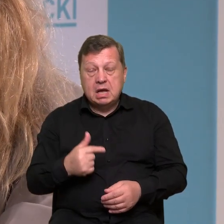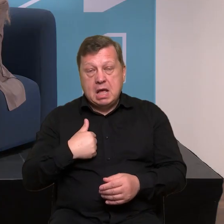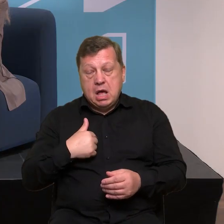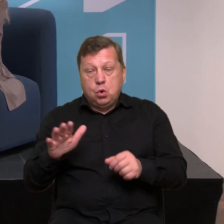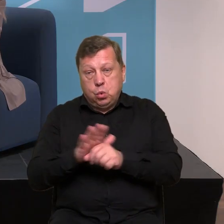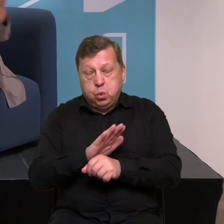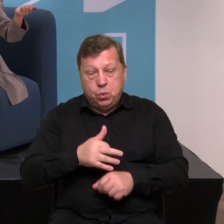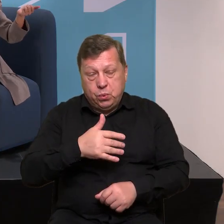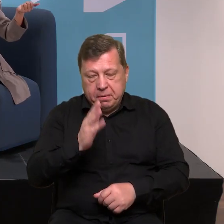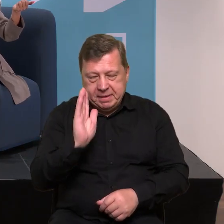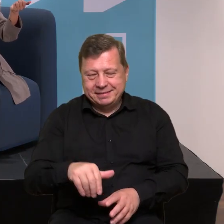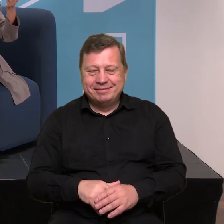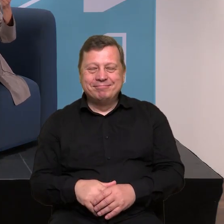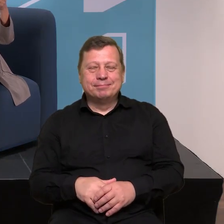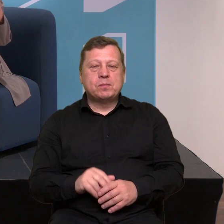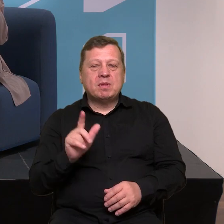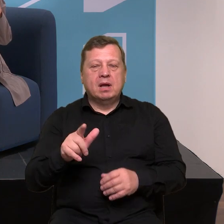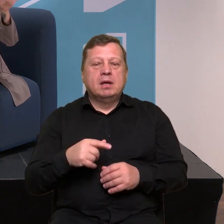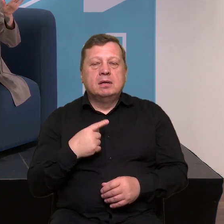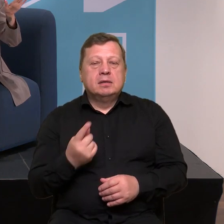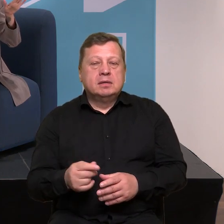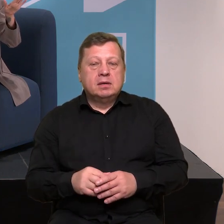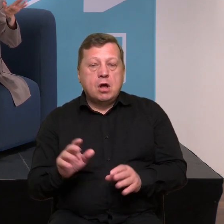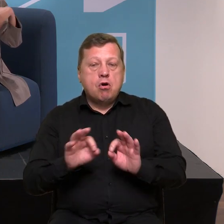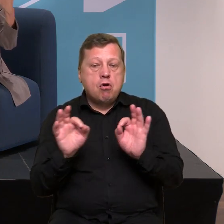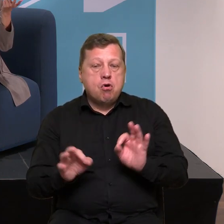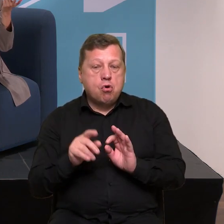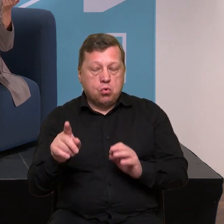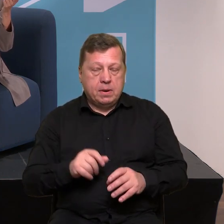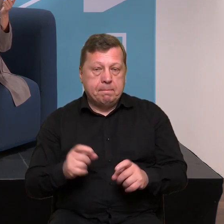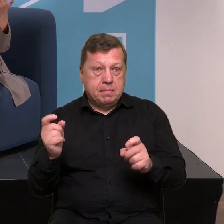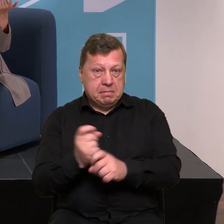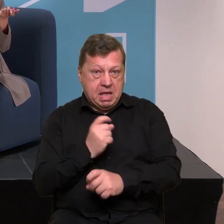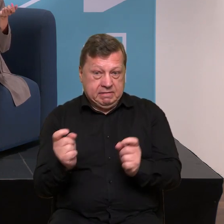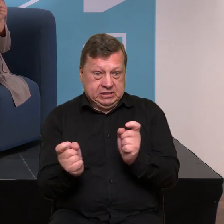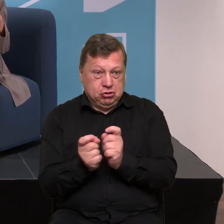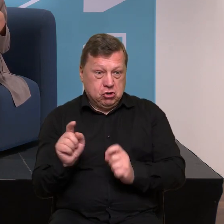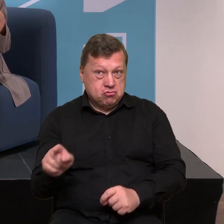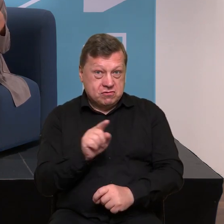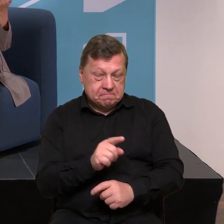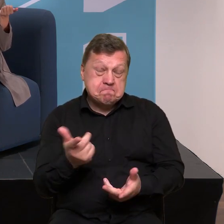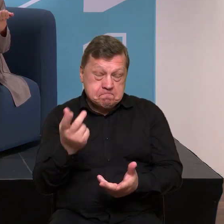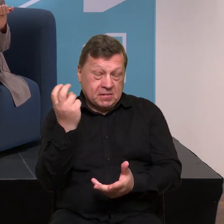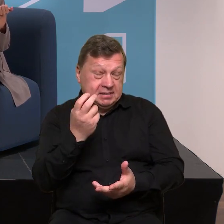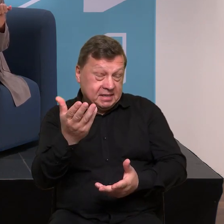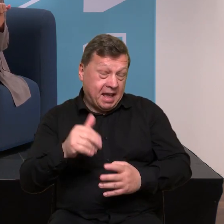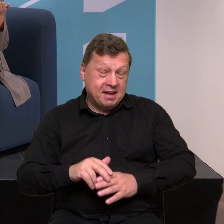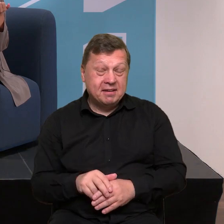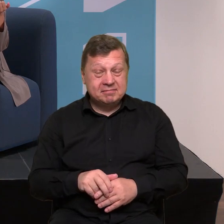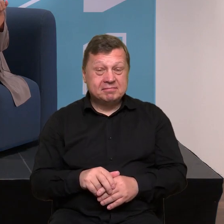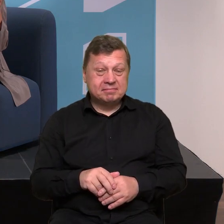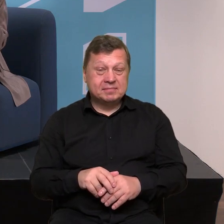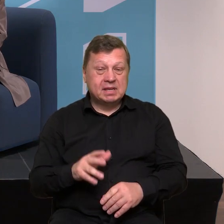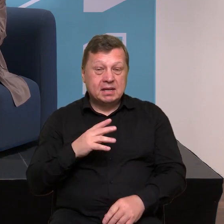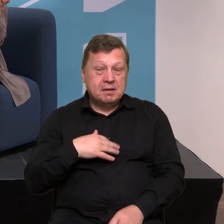nadrobić. Natomiast jeśli chodzi o ogólnie kraje sąsiedzkie, to jest ciekawe. Tak